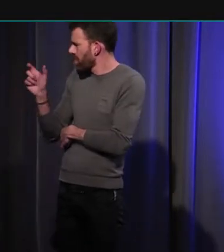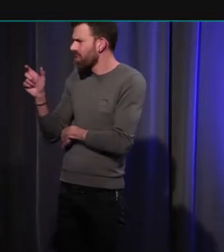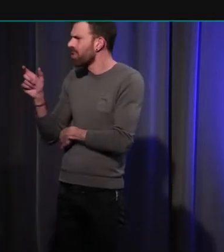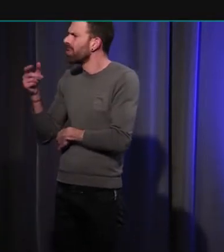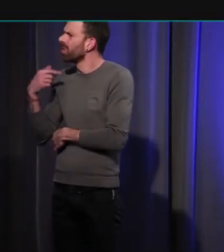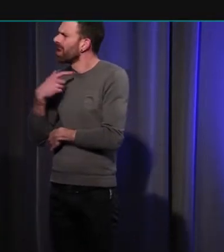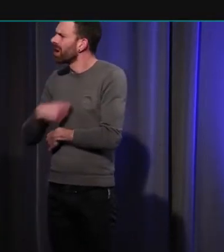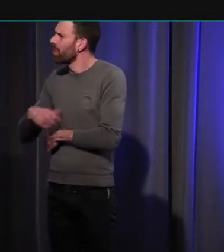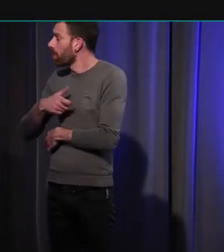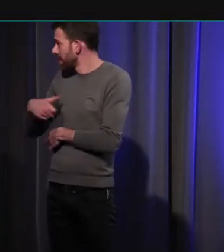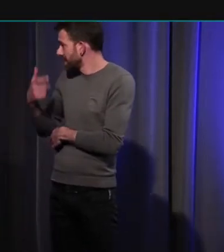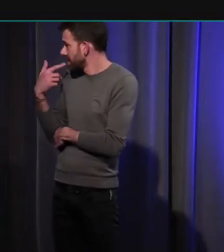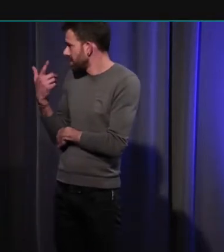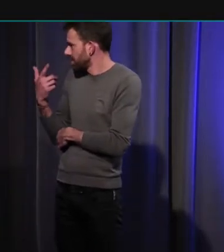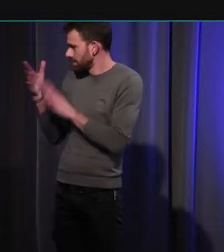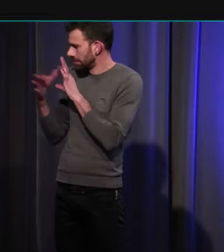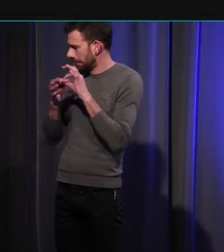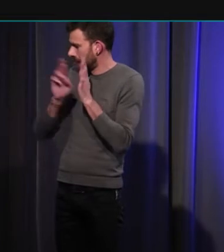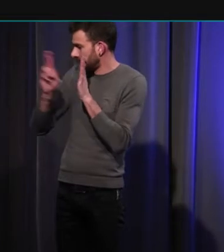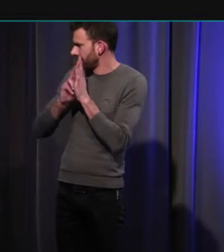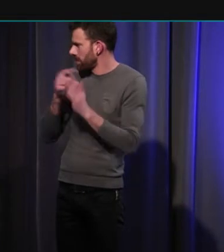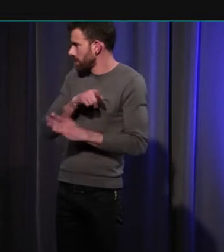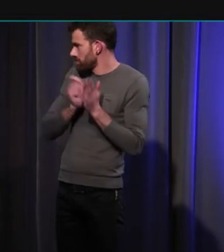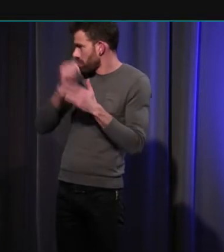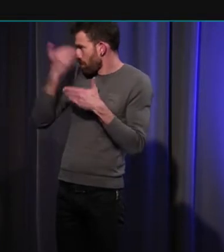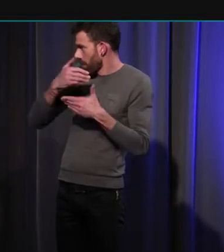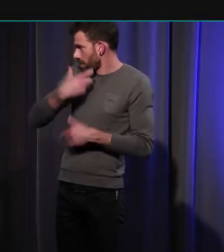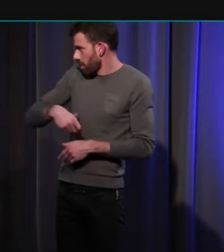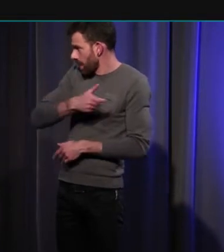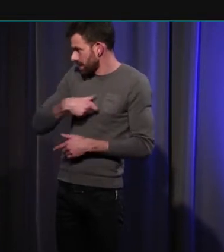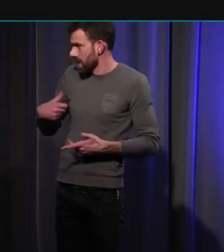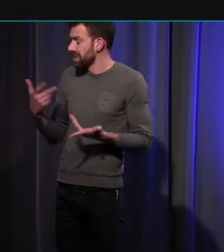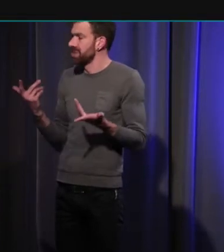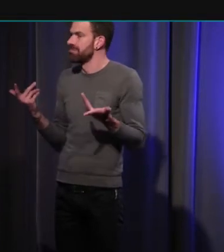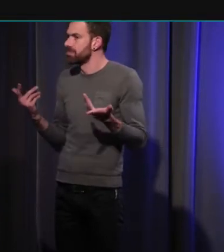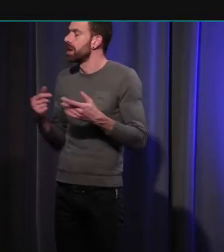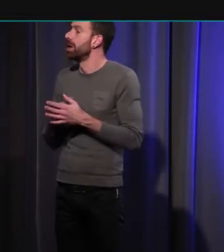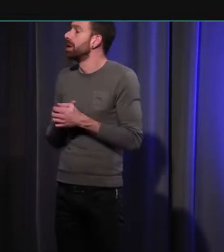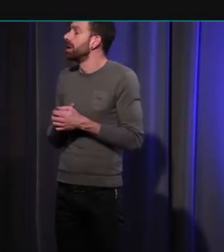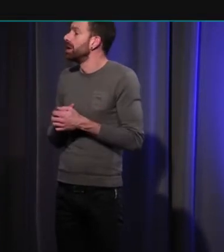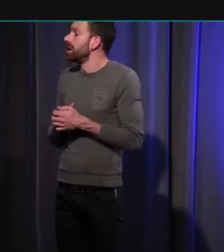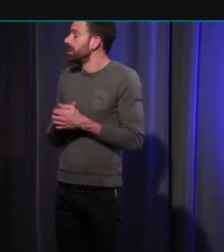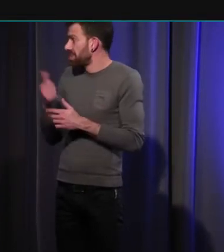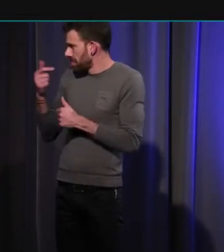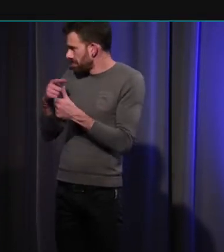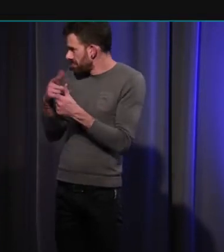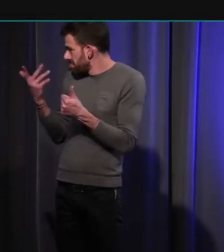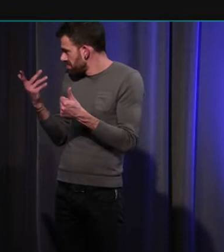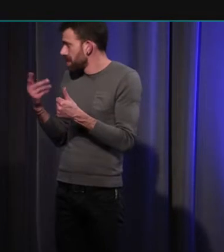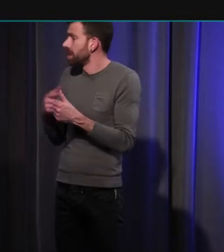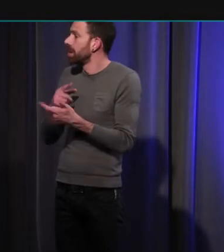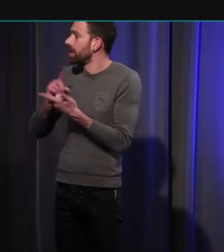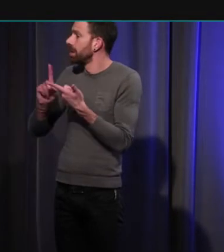brice attaques de croiser donc on fait référence à cette époque a fait donc est ce que il ya premier point deuxième point les coptes en